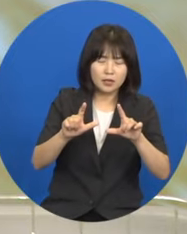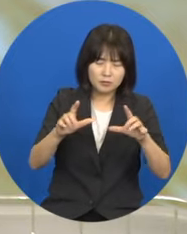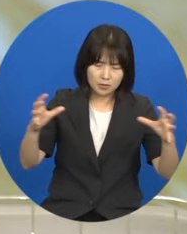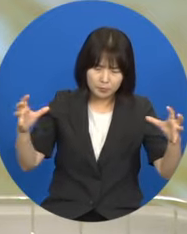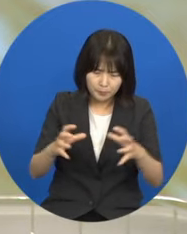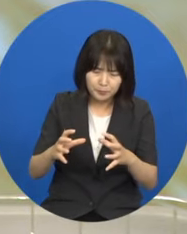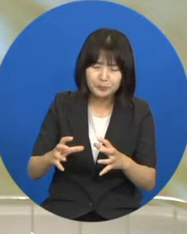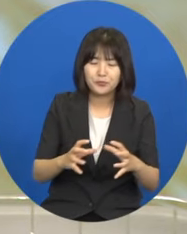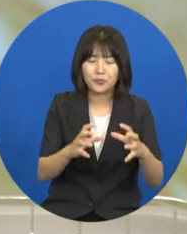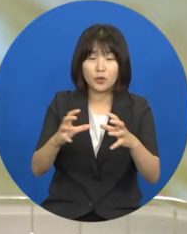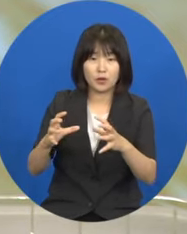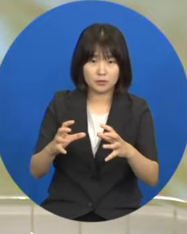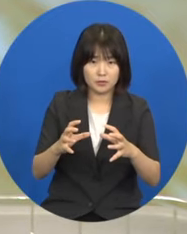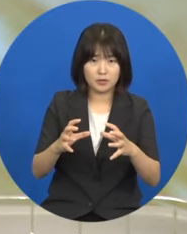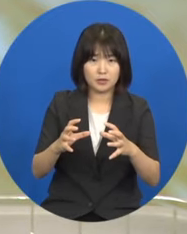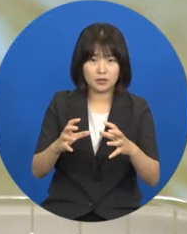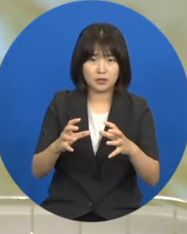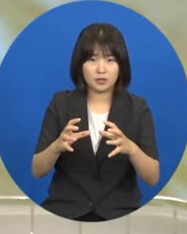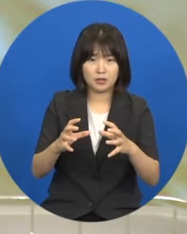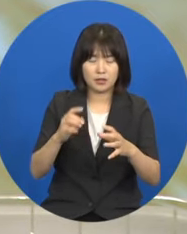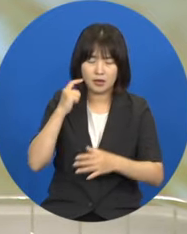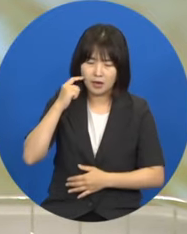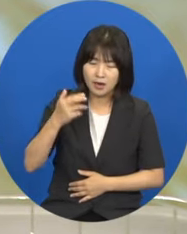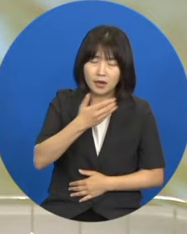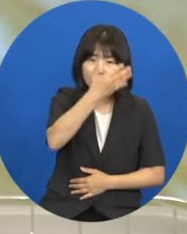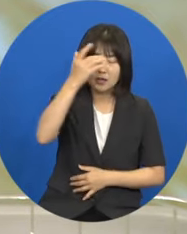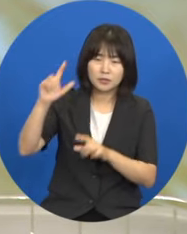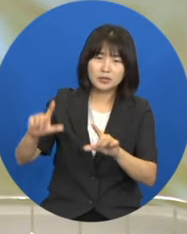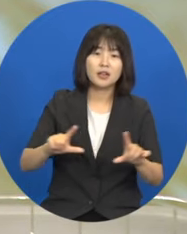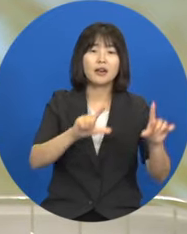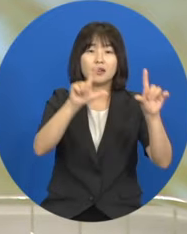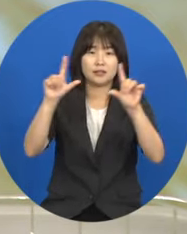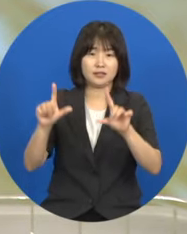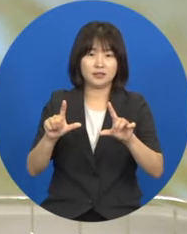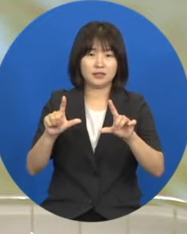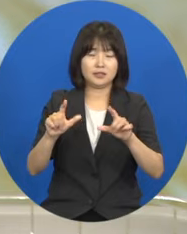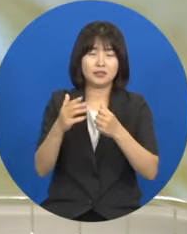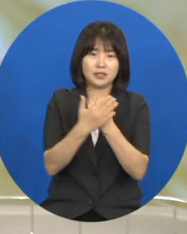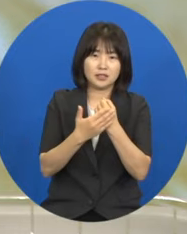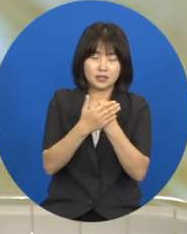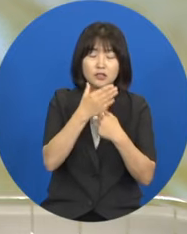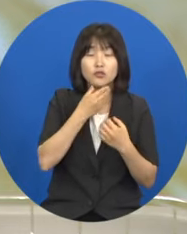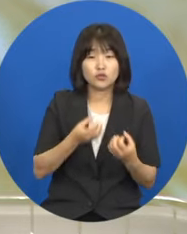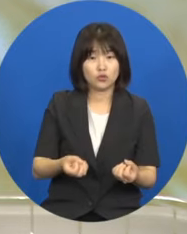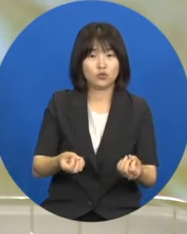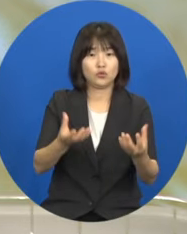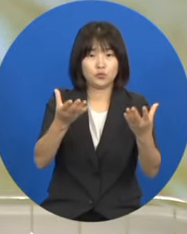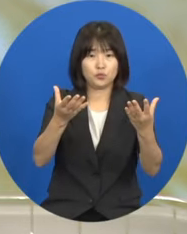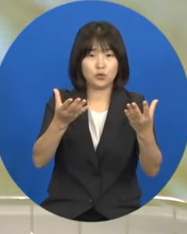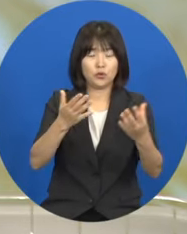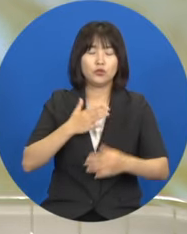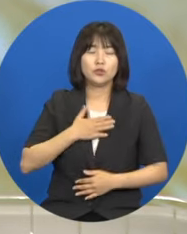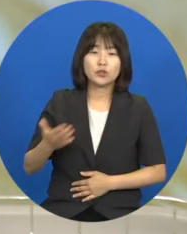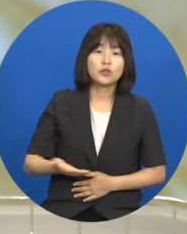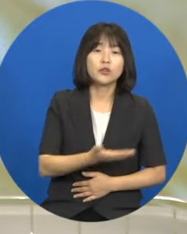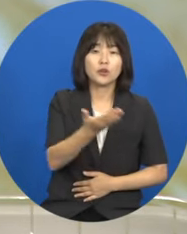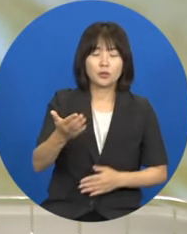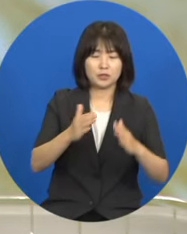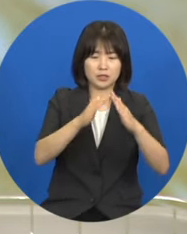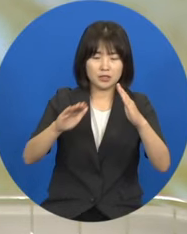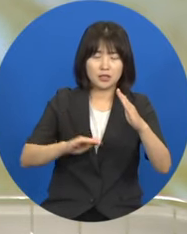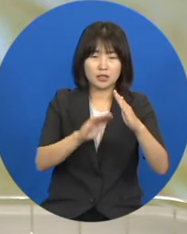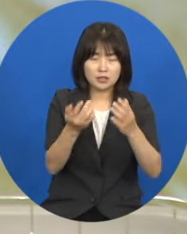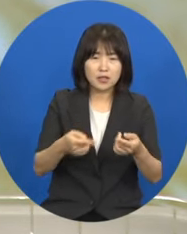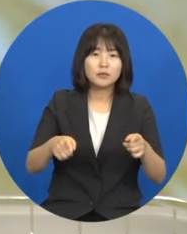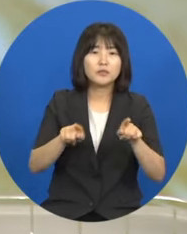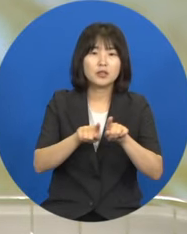모아지고 통합되어 아름다운 삶 살게 되는 은혜와 축복이 저와 여러분의 가정 가운데